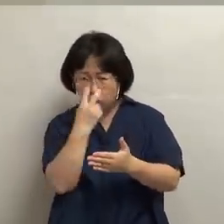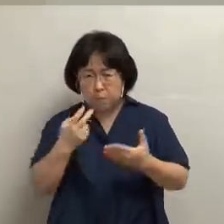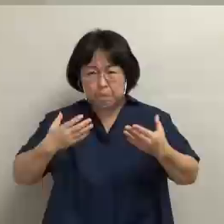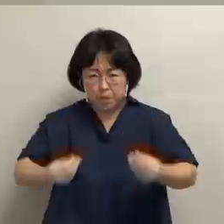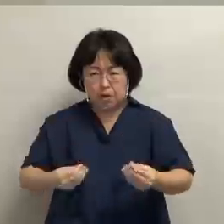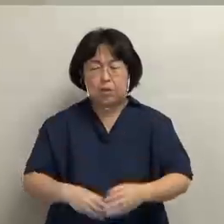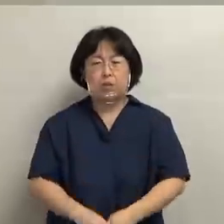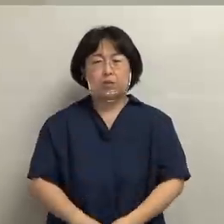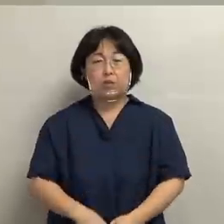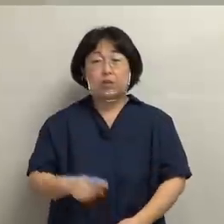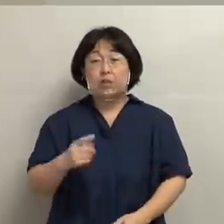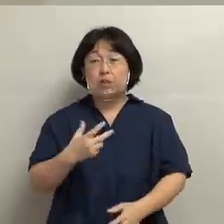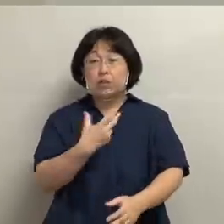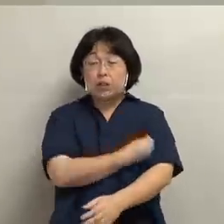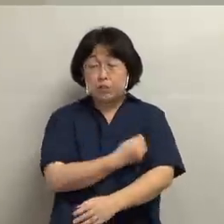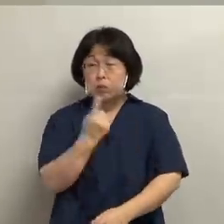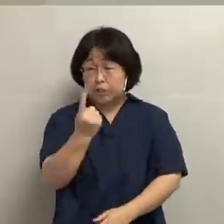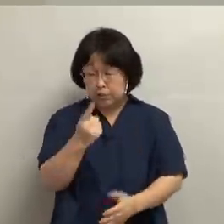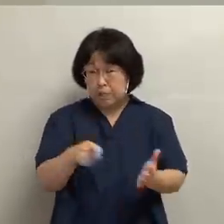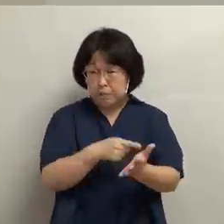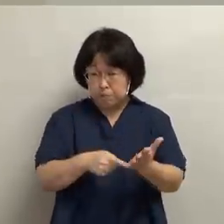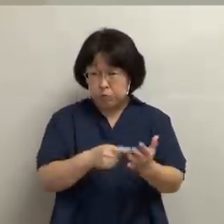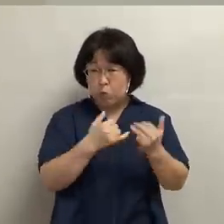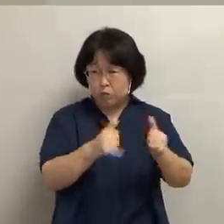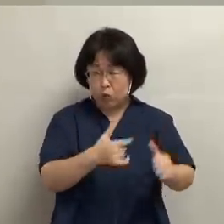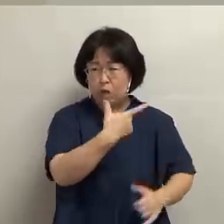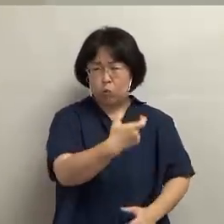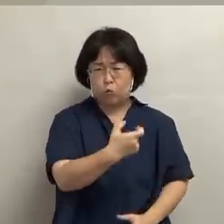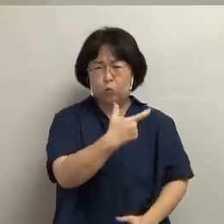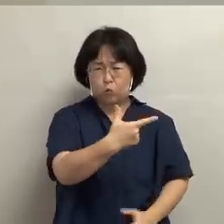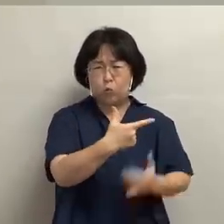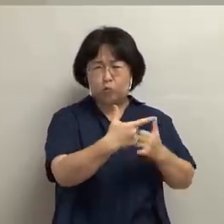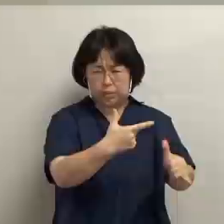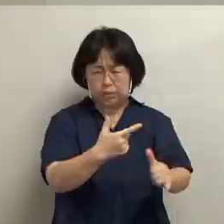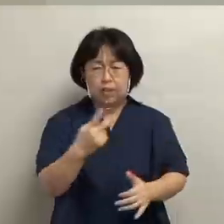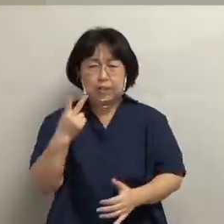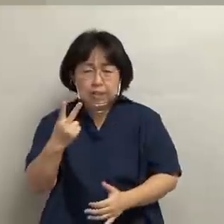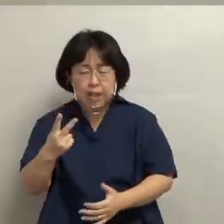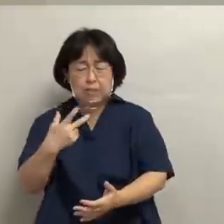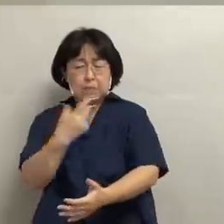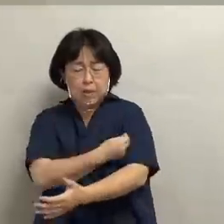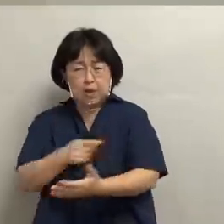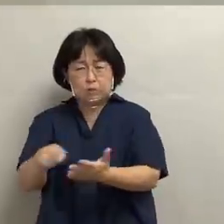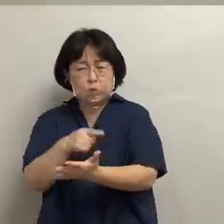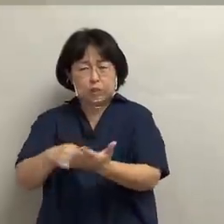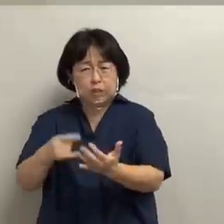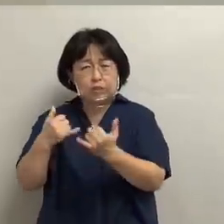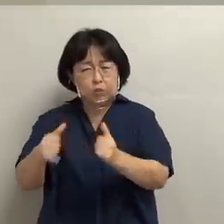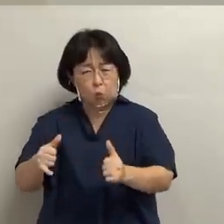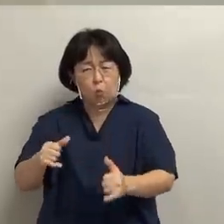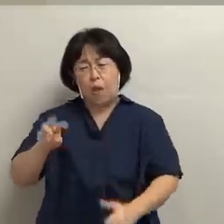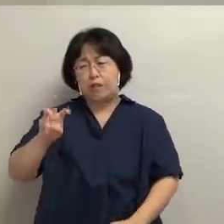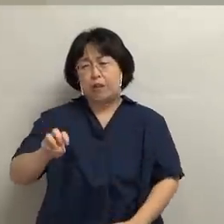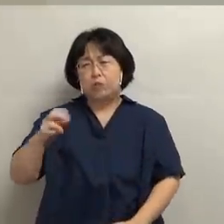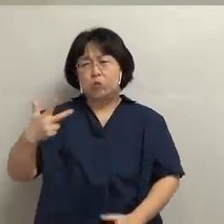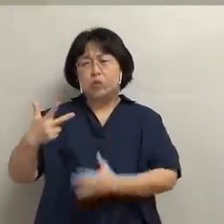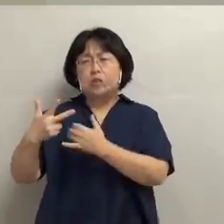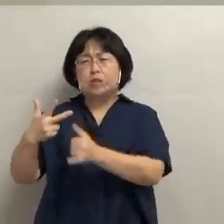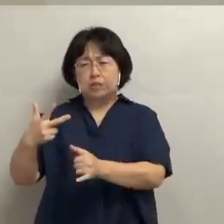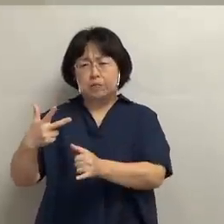た1回接種のみの方が66人そして2回接種の方が37人ということでし